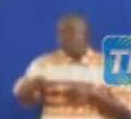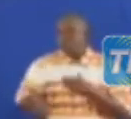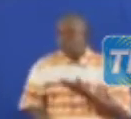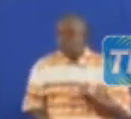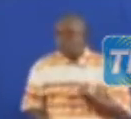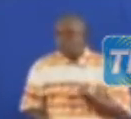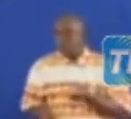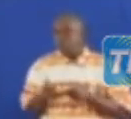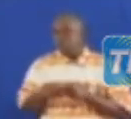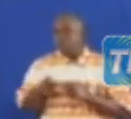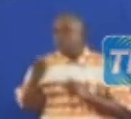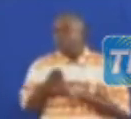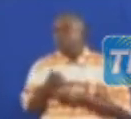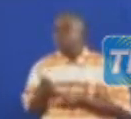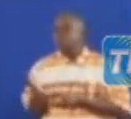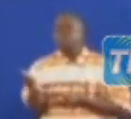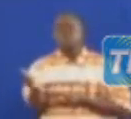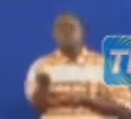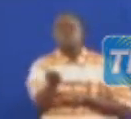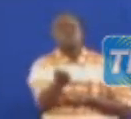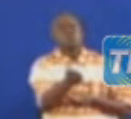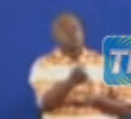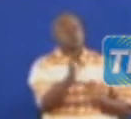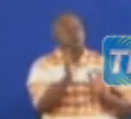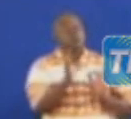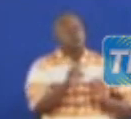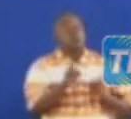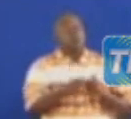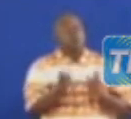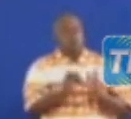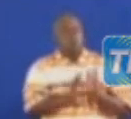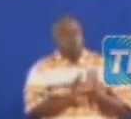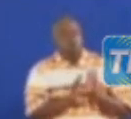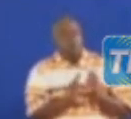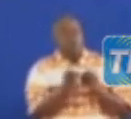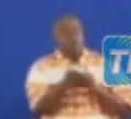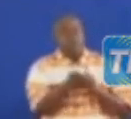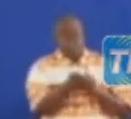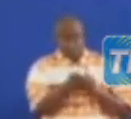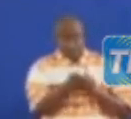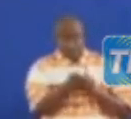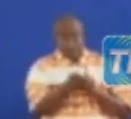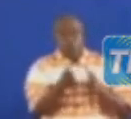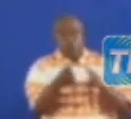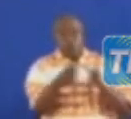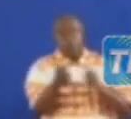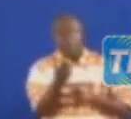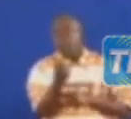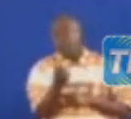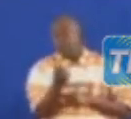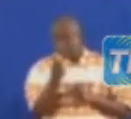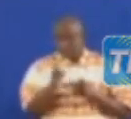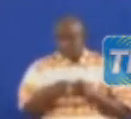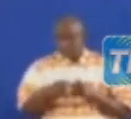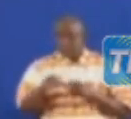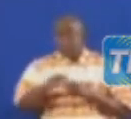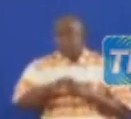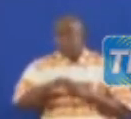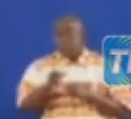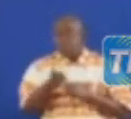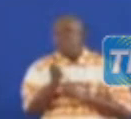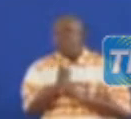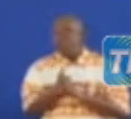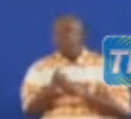wananchi, kukusanya mapato kwa ufanisi na kudhibiti mianya ya makusanyo na matumizi yenye